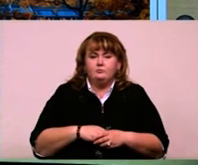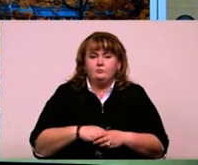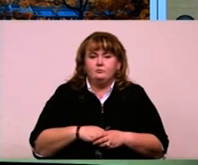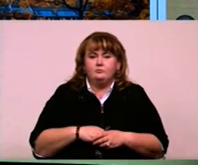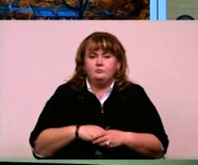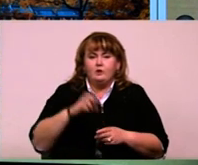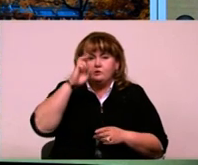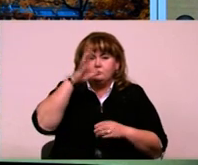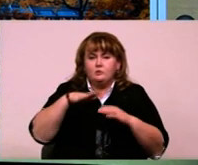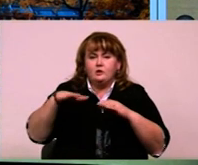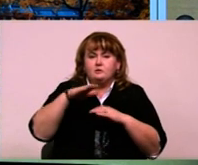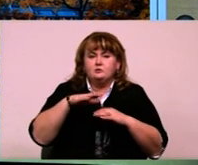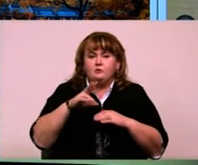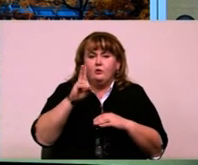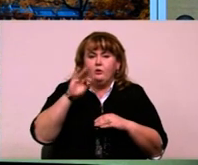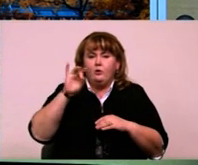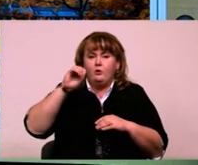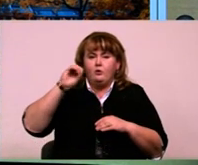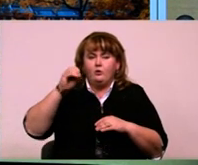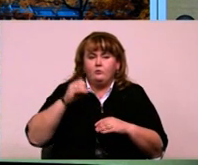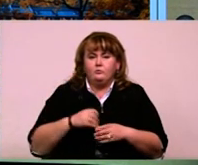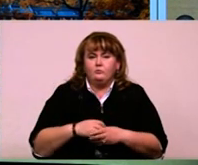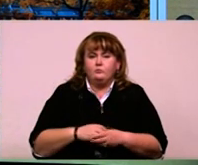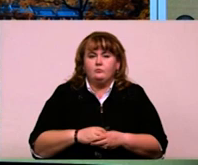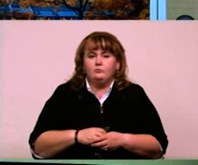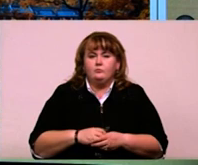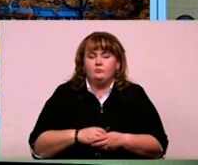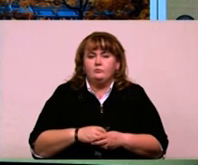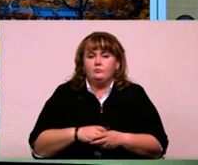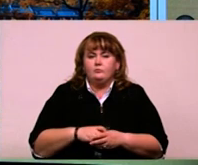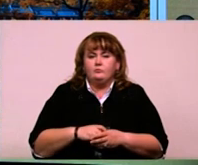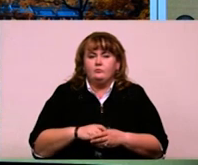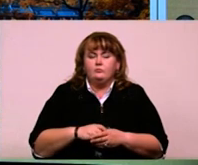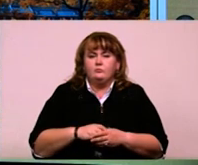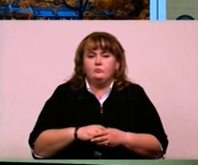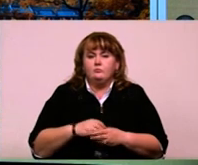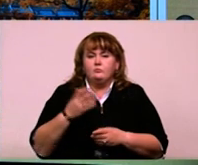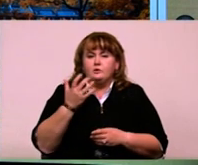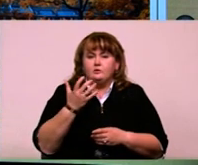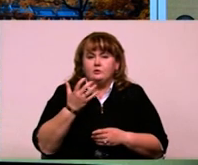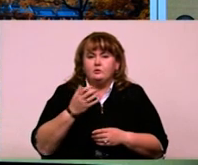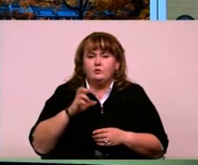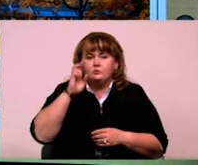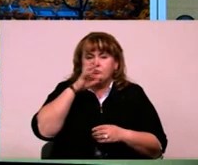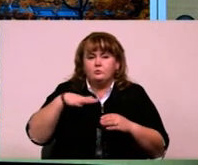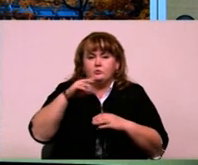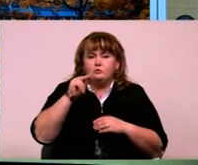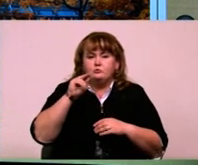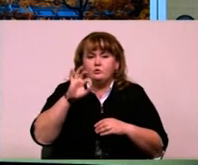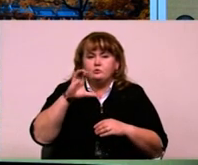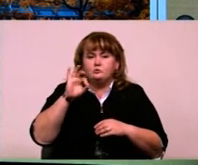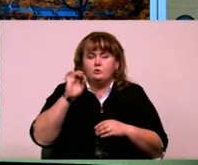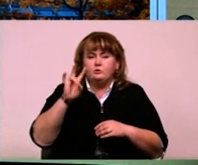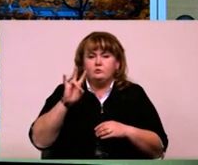Четвертый – государство Корё. И последний, пятый – государство